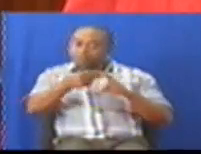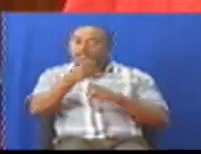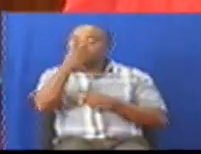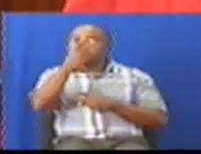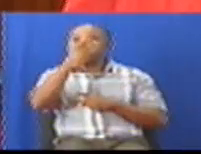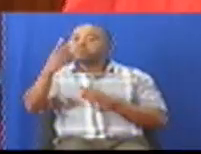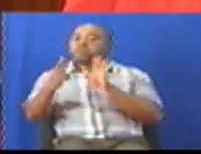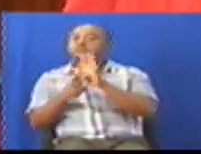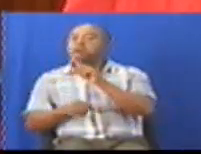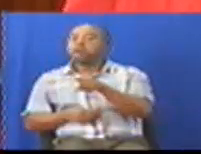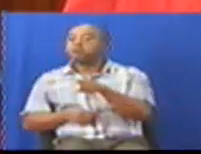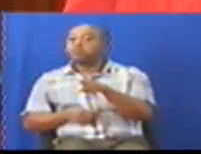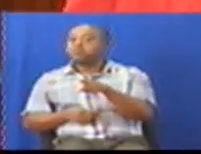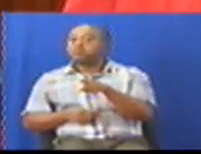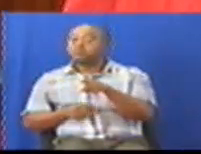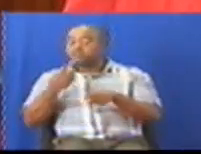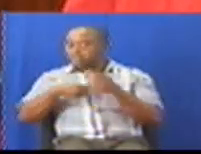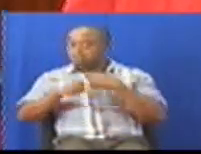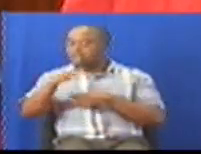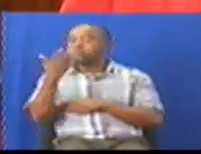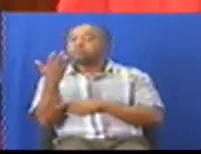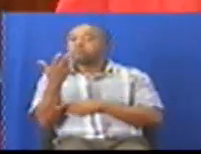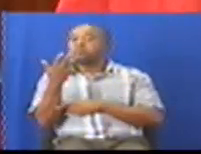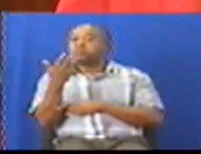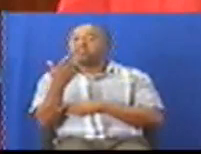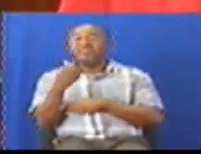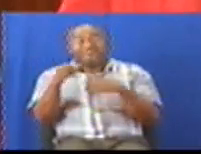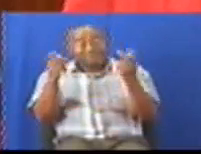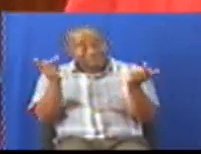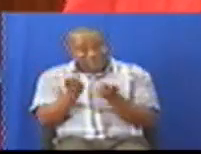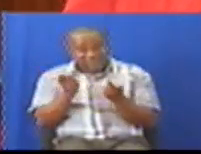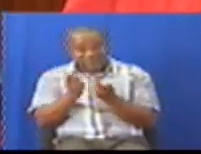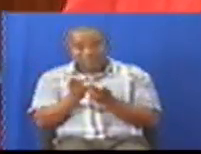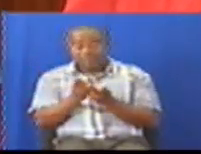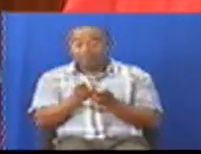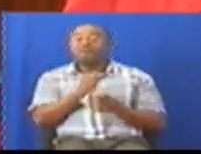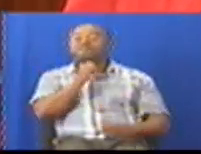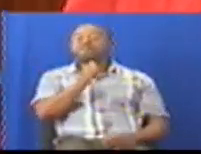227 ndani ya miaka mitano. Lakini vile vile matundu ya vyoo